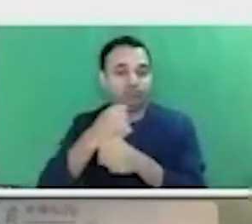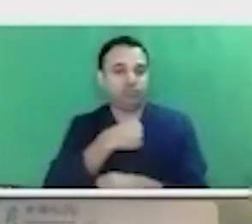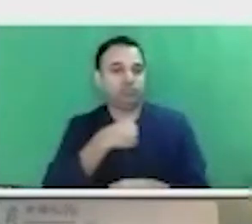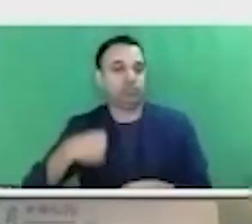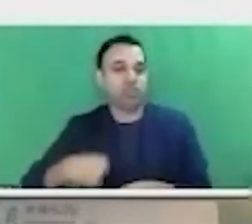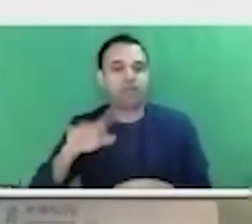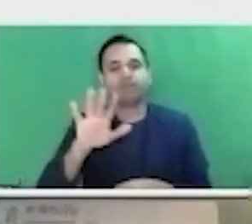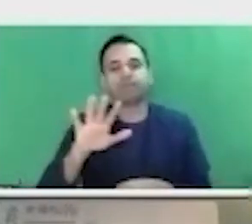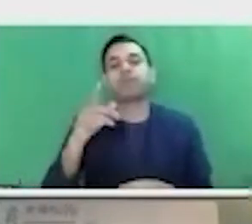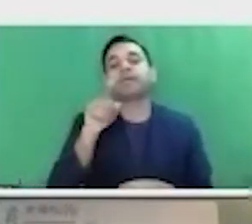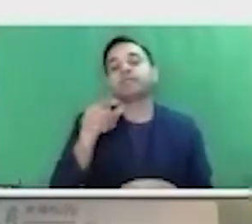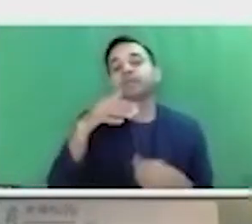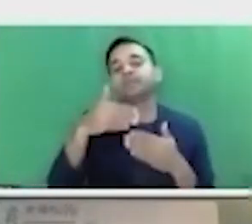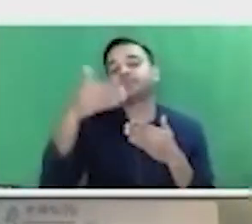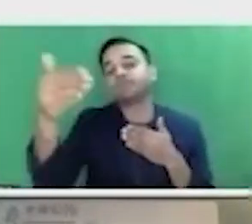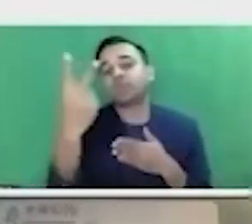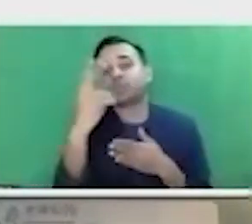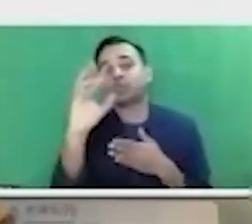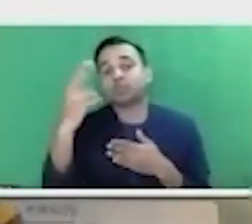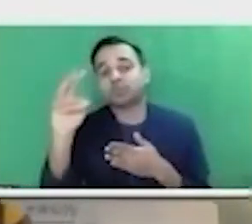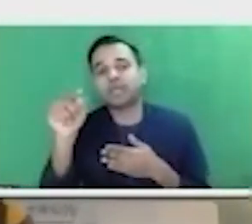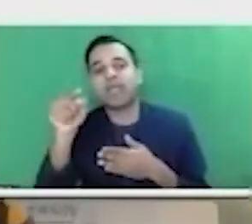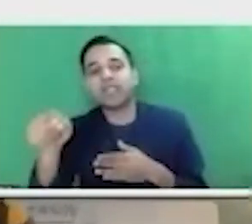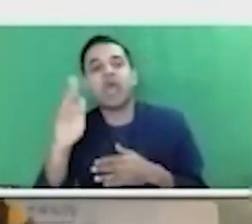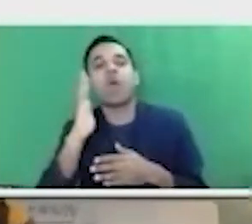سنتبنى الأجندة الخاصة ب